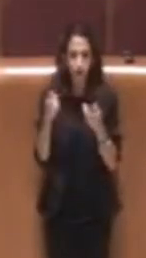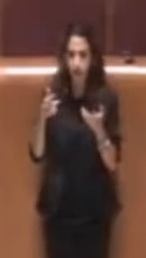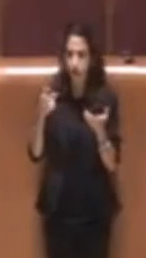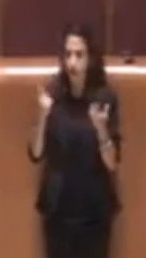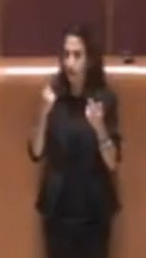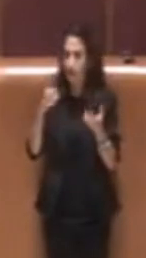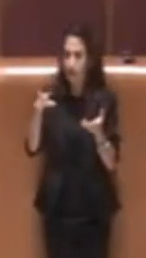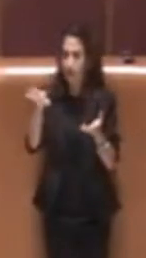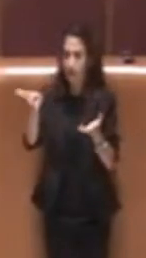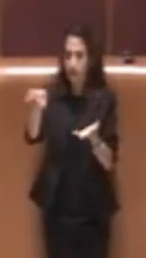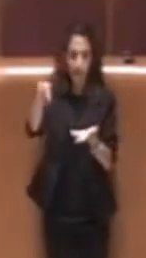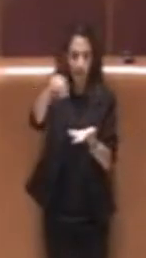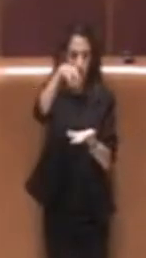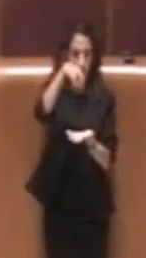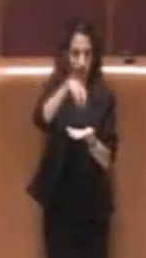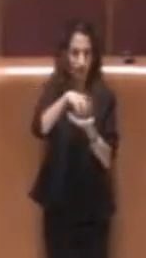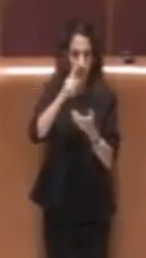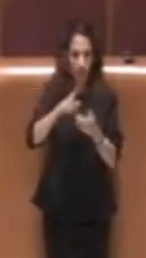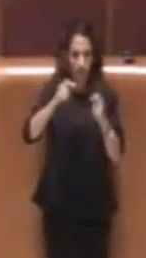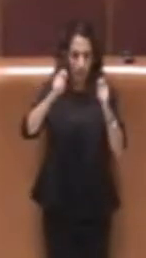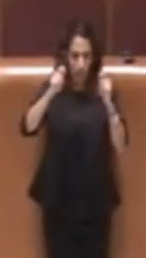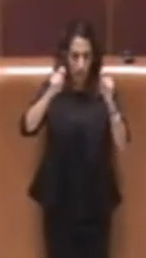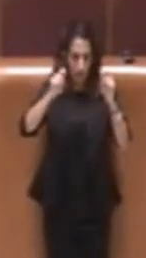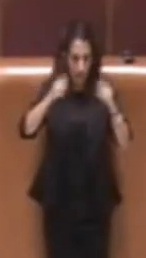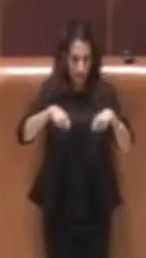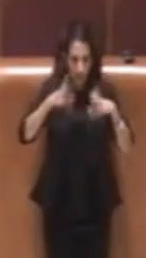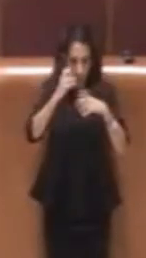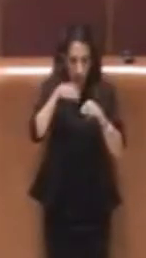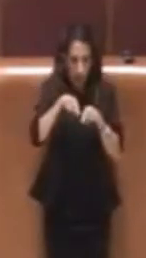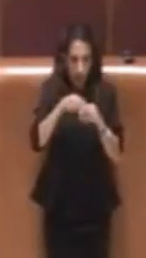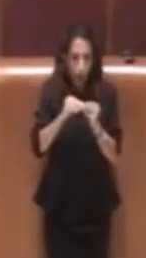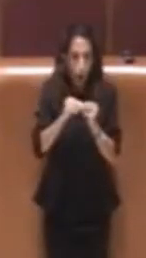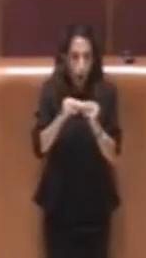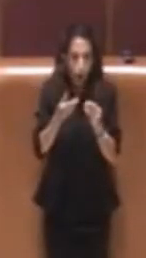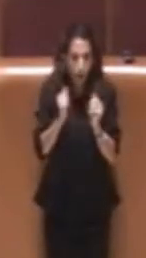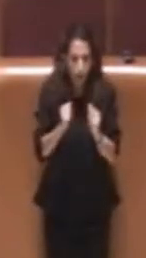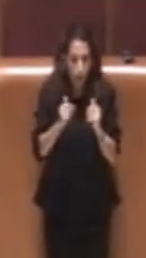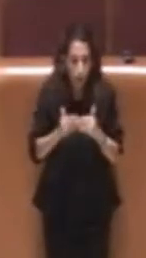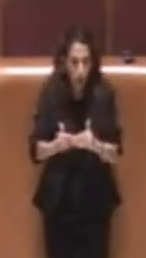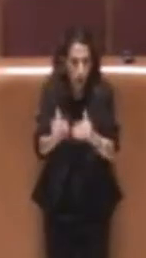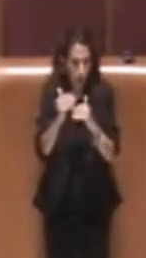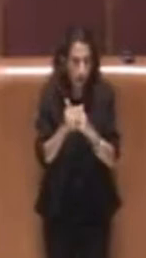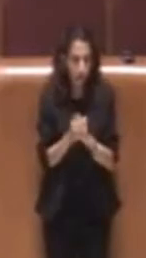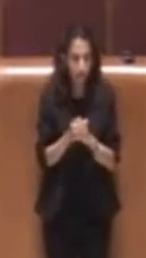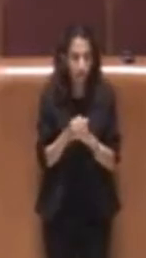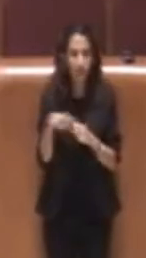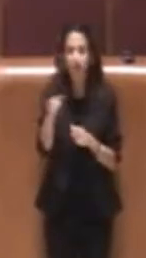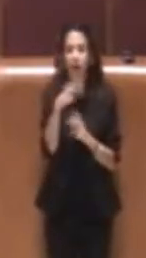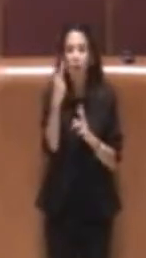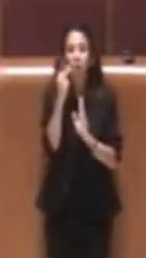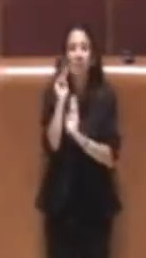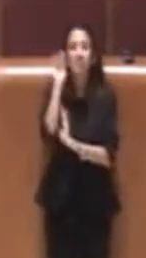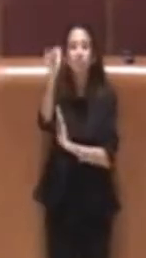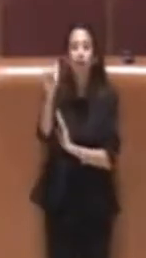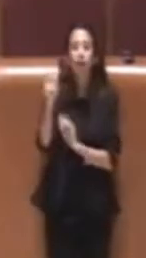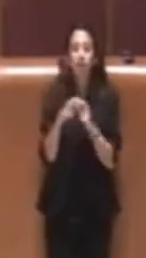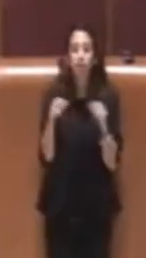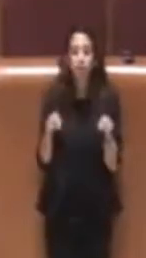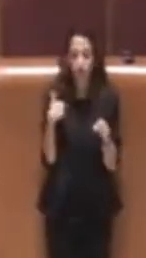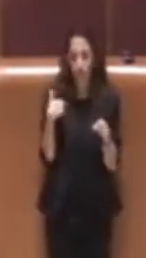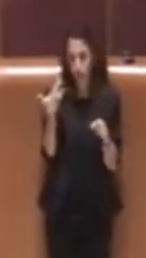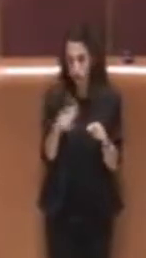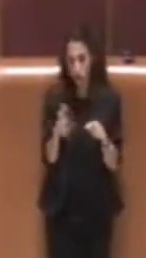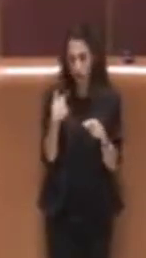villaggio, nel senso che la nostra visione di città, così come abbiamo già avuto modo di relazionare